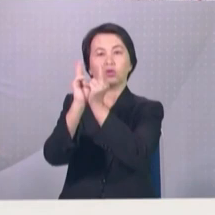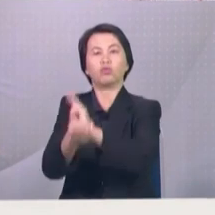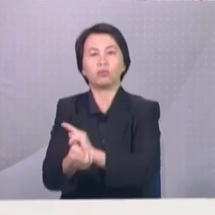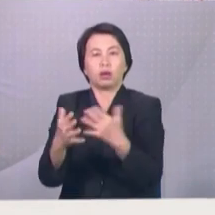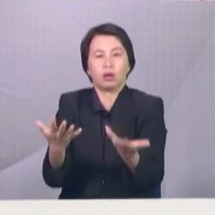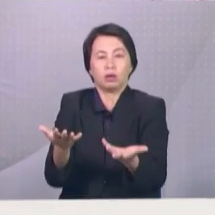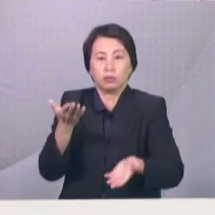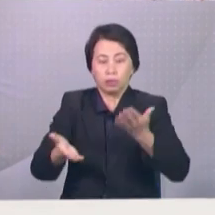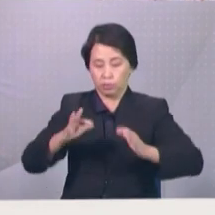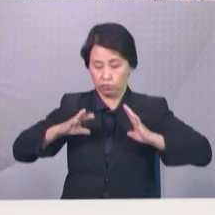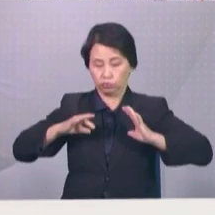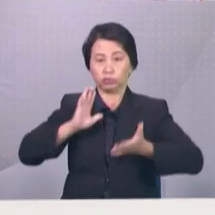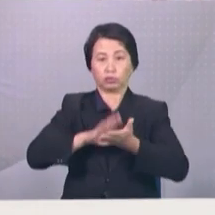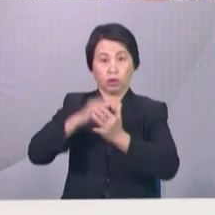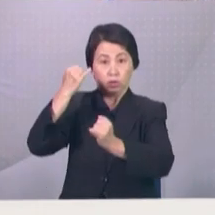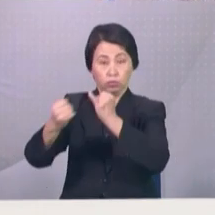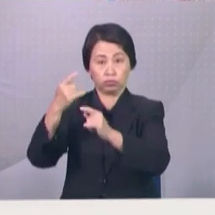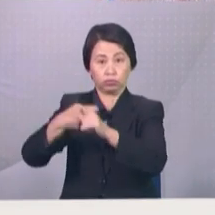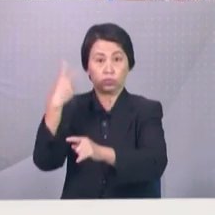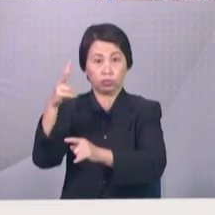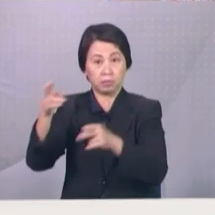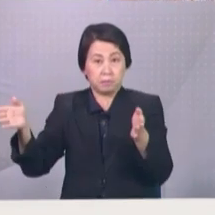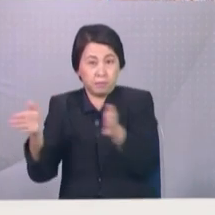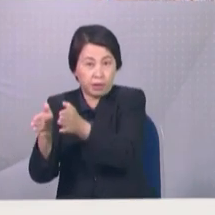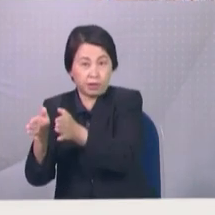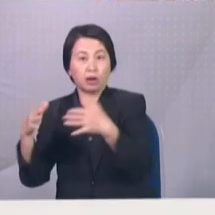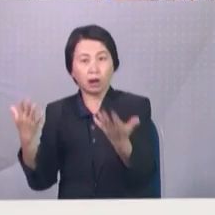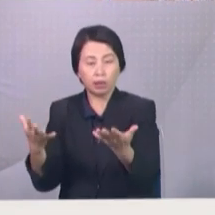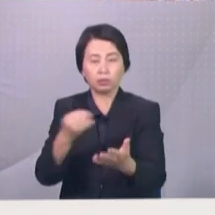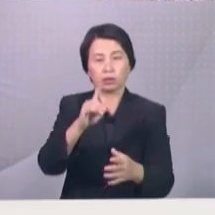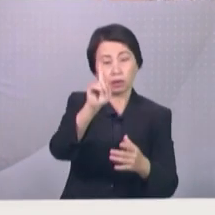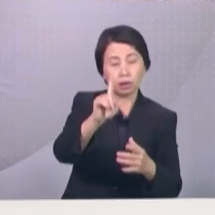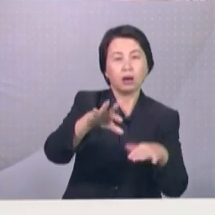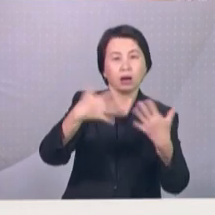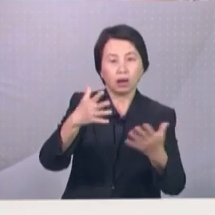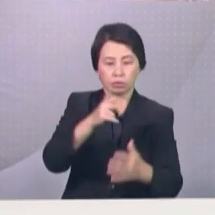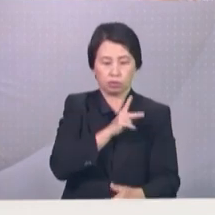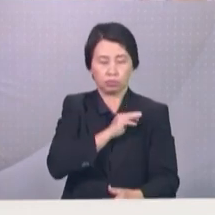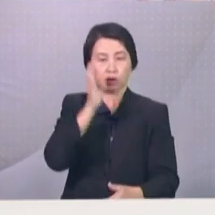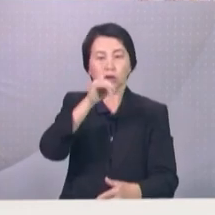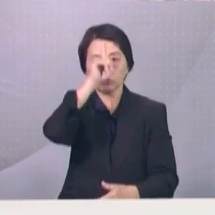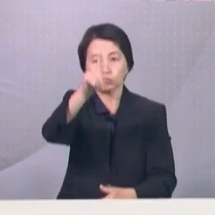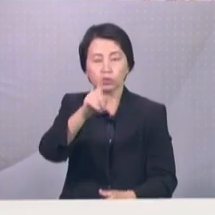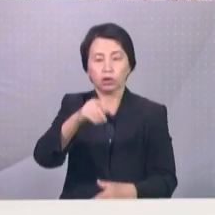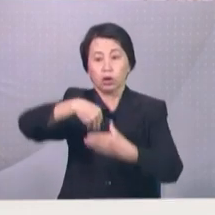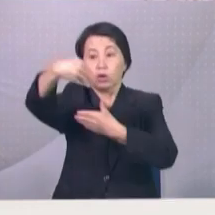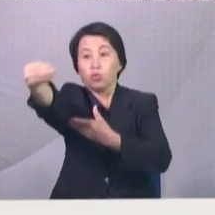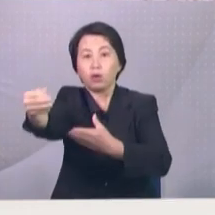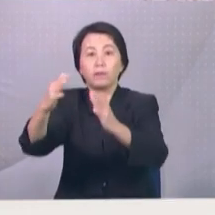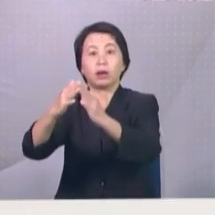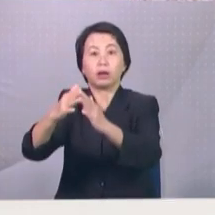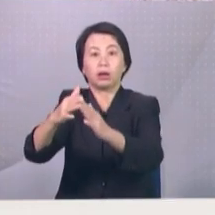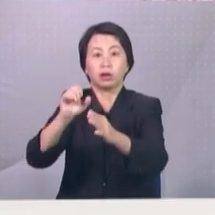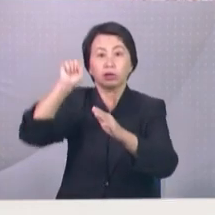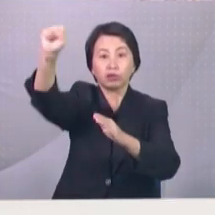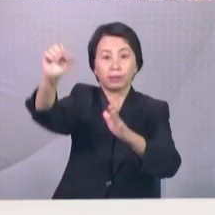ada kemungkinan ke cuti persekolahan hujung tahun dipendekkan? Dan satu lagi, bagaimana kementerian akan pastikan pelajar di luar bandar, terutamanya